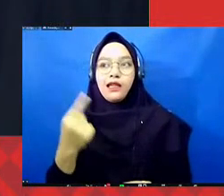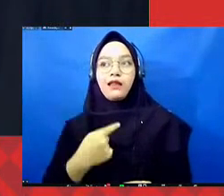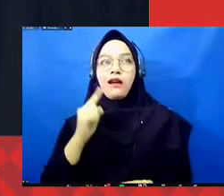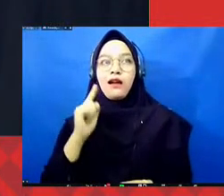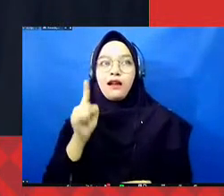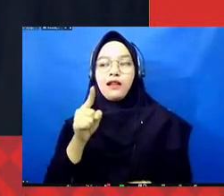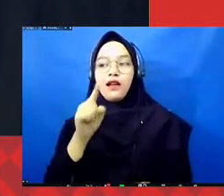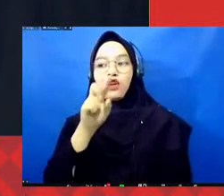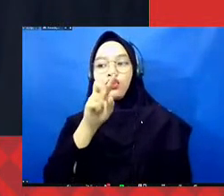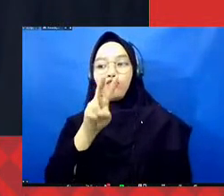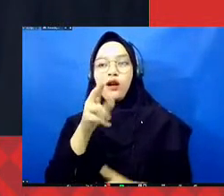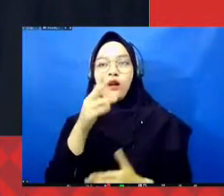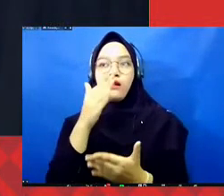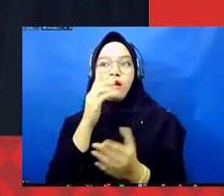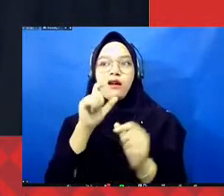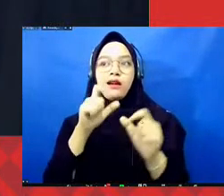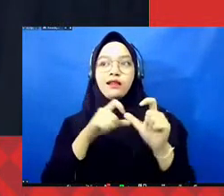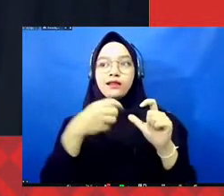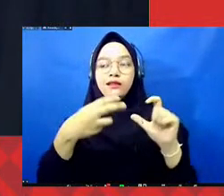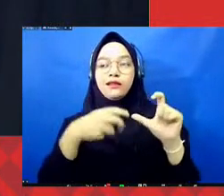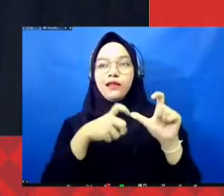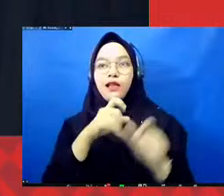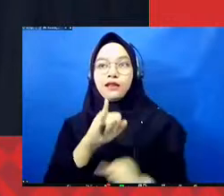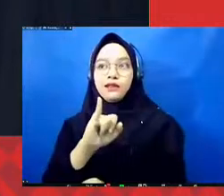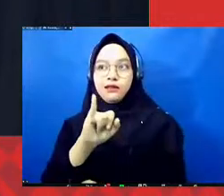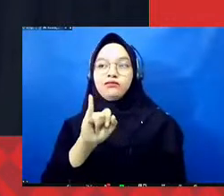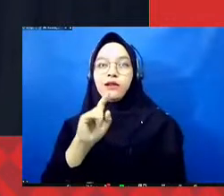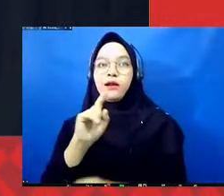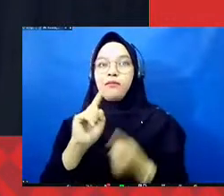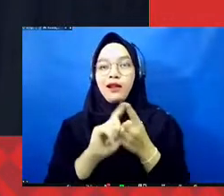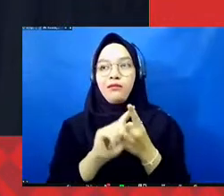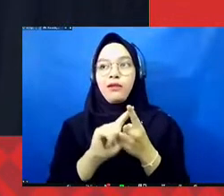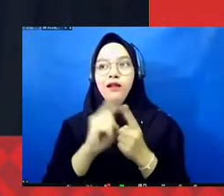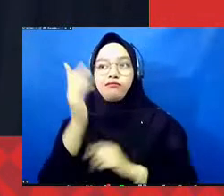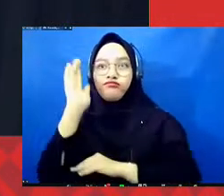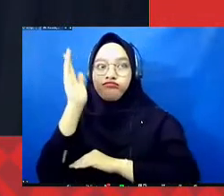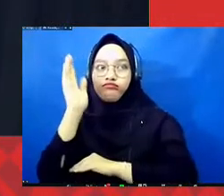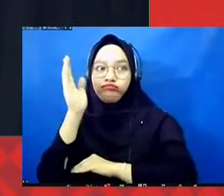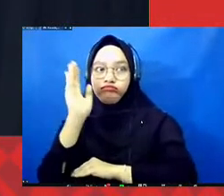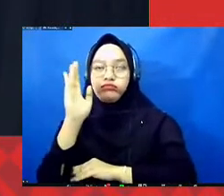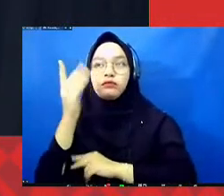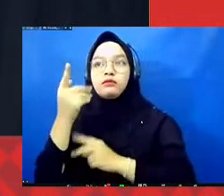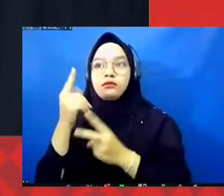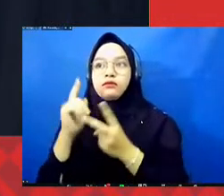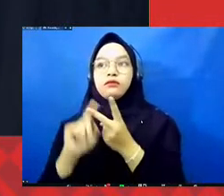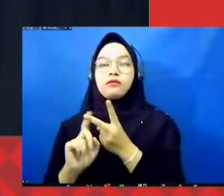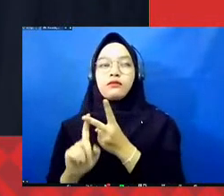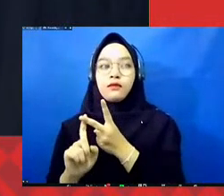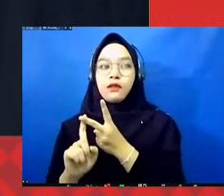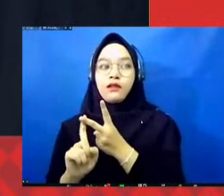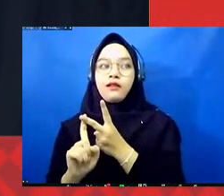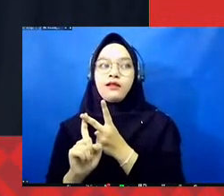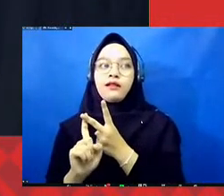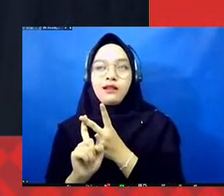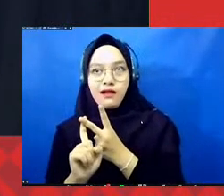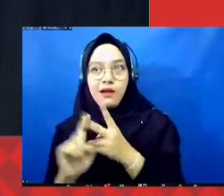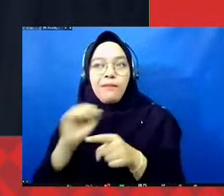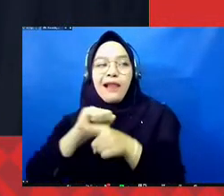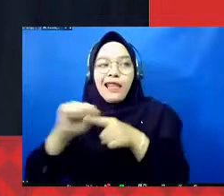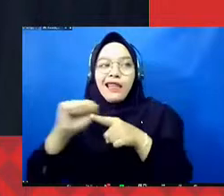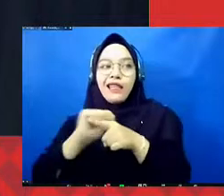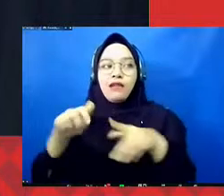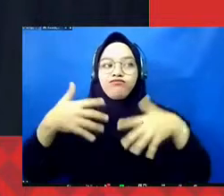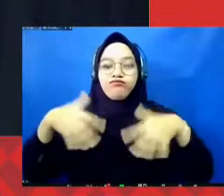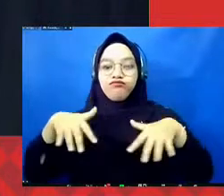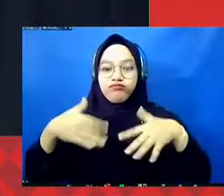Yang pertama adalah sesi paparan dari narasumber, dan yang kedua nanti akan ada practical exercise yang akan dipandu oleh